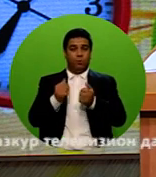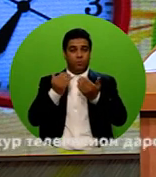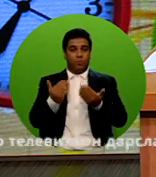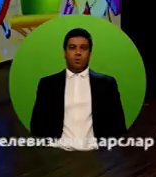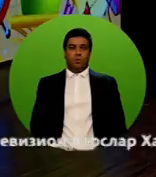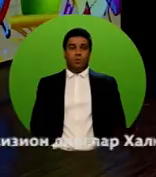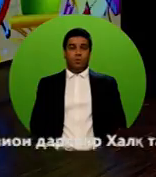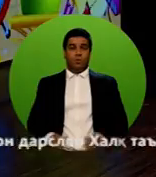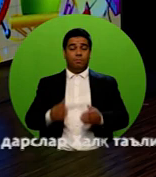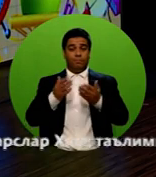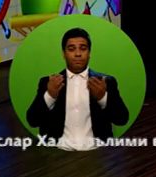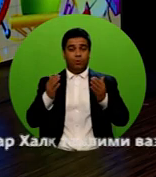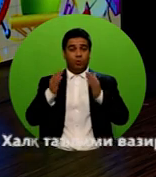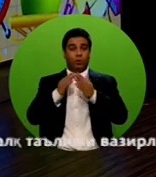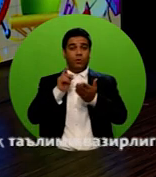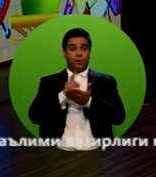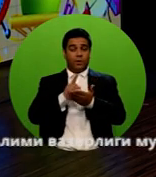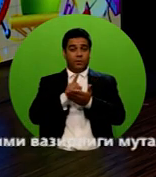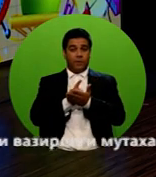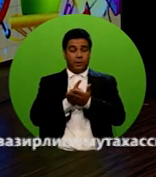mumkin. Demak, uyga vazifa